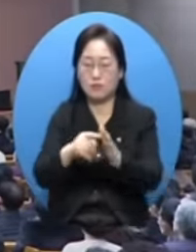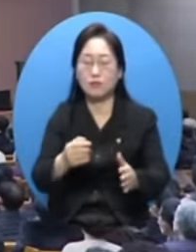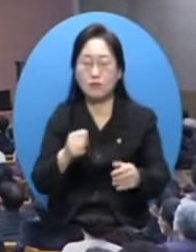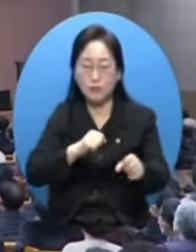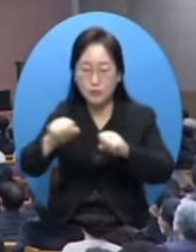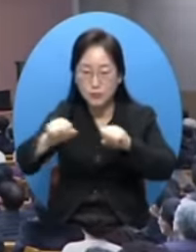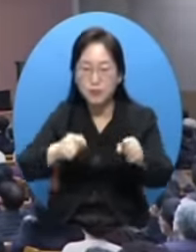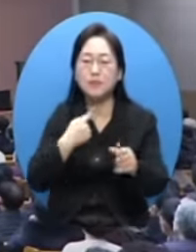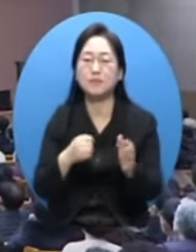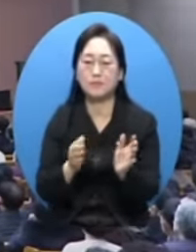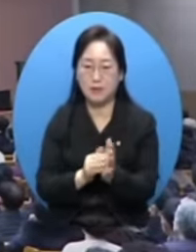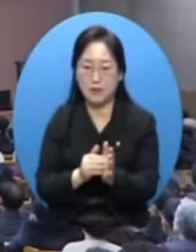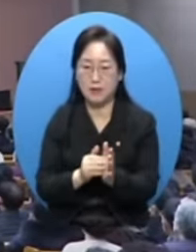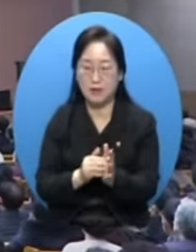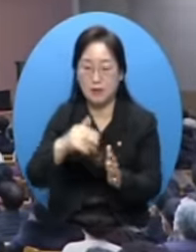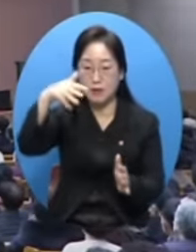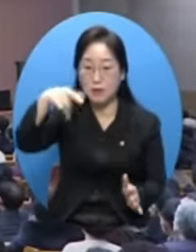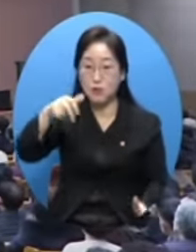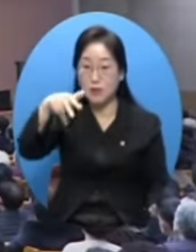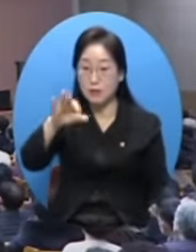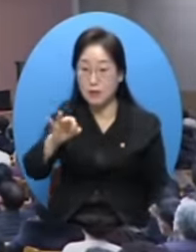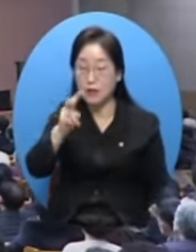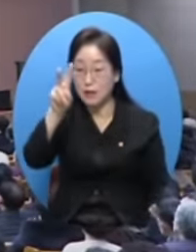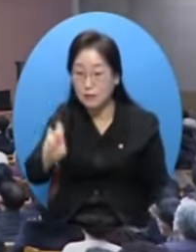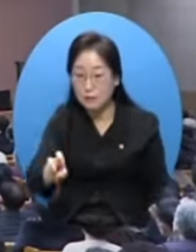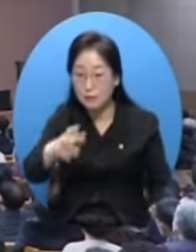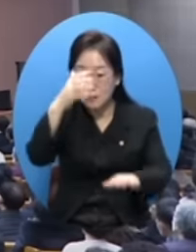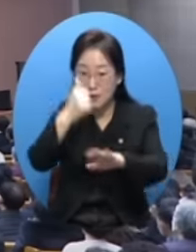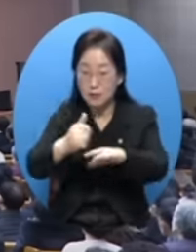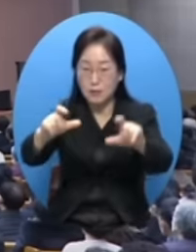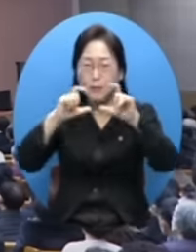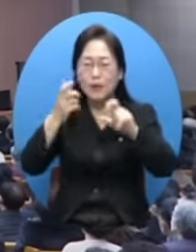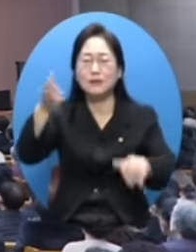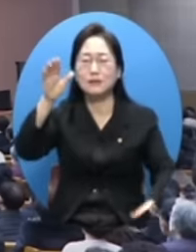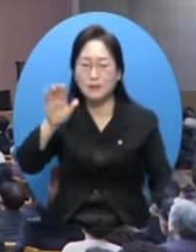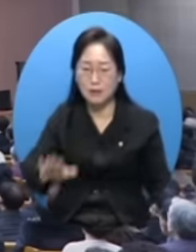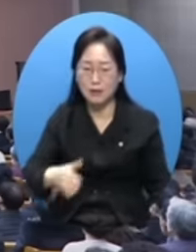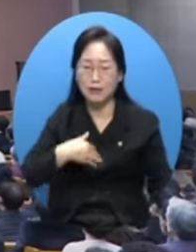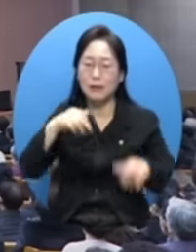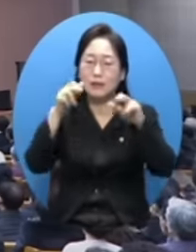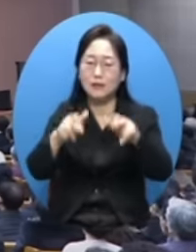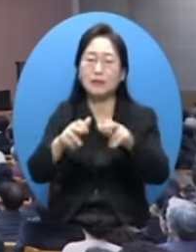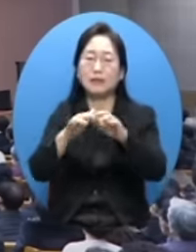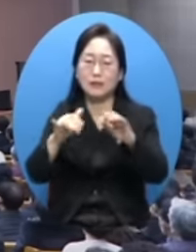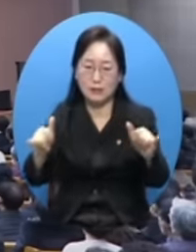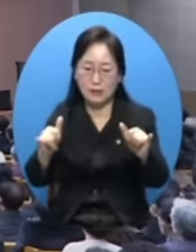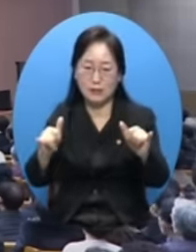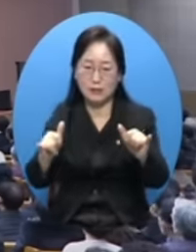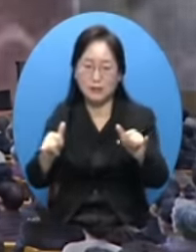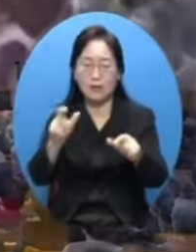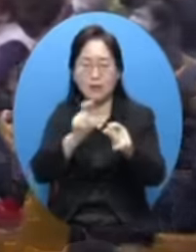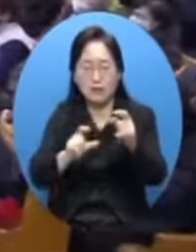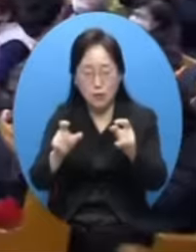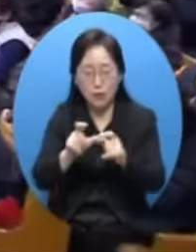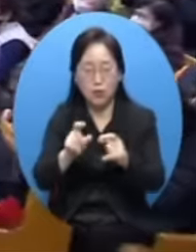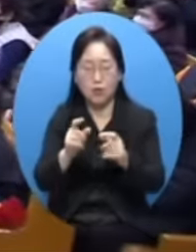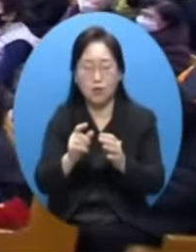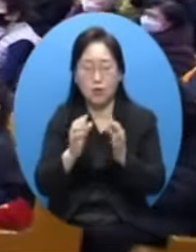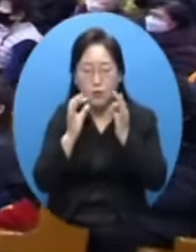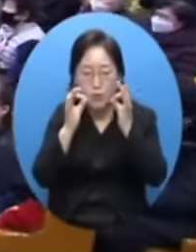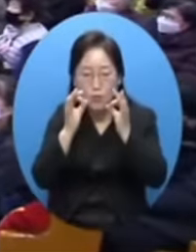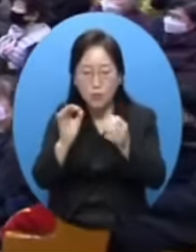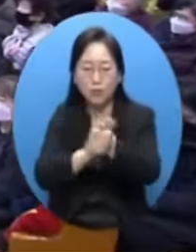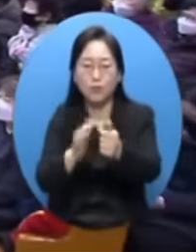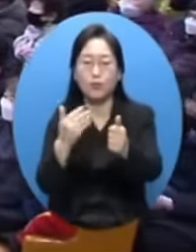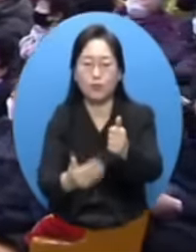헌신하며 최장한 말기 선고를 받고도 자신보다는 장애인들을 더 걱정하는 삶을 살고